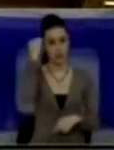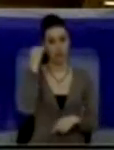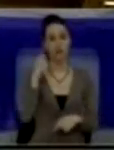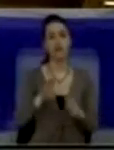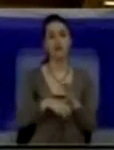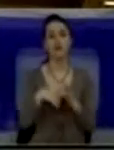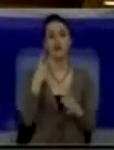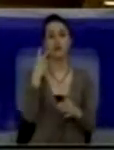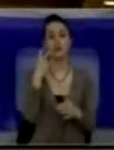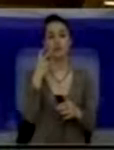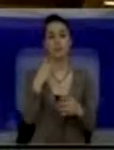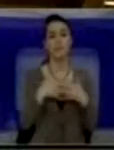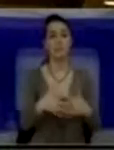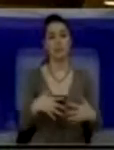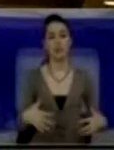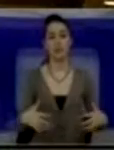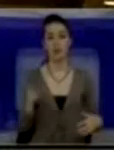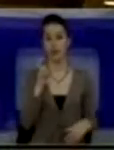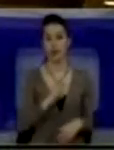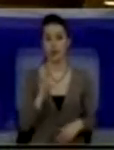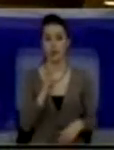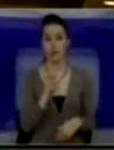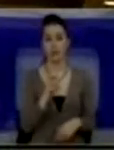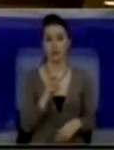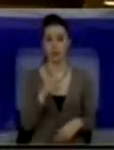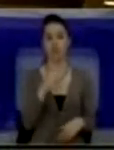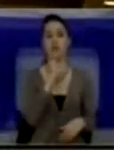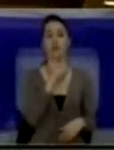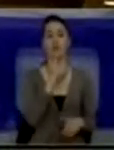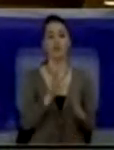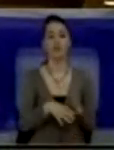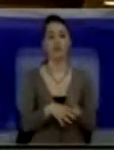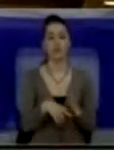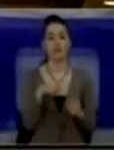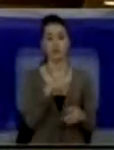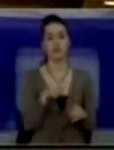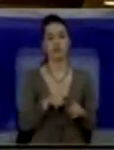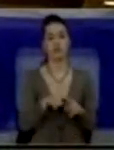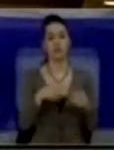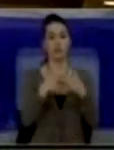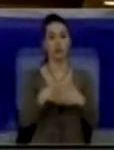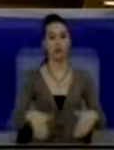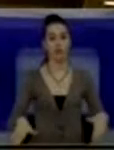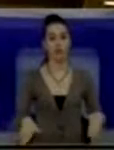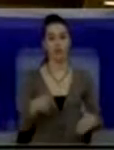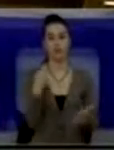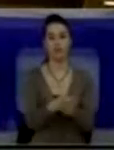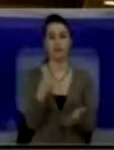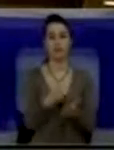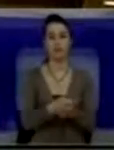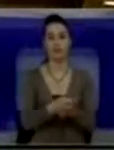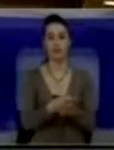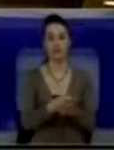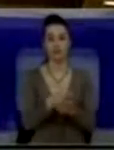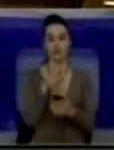mbi 200 milion euro. Plaçkitës janë Byroja e Sigurimit Kartonit të Gjelbër, që përbën një strukturë